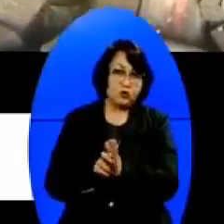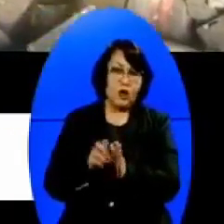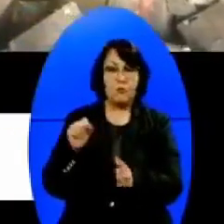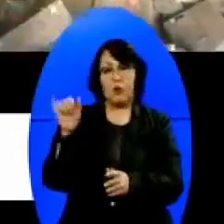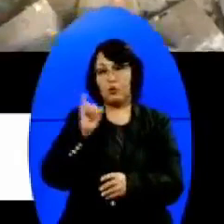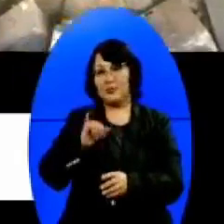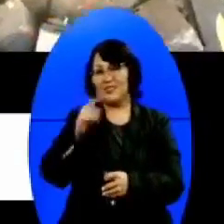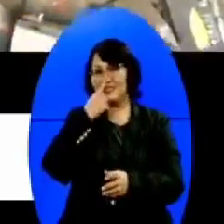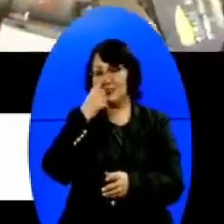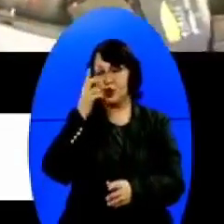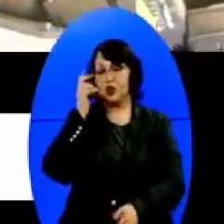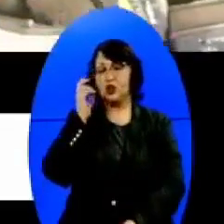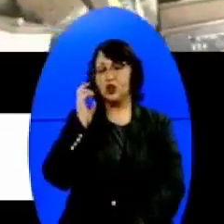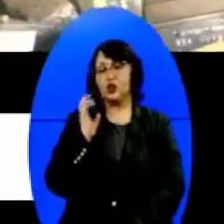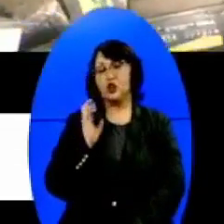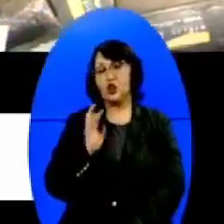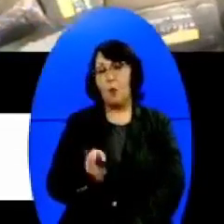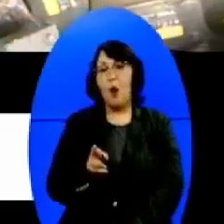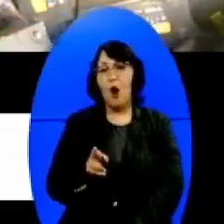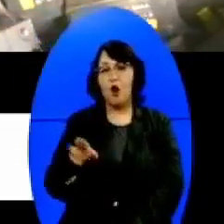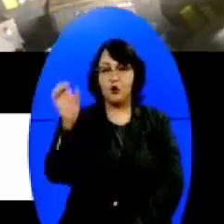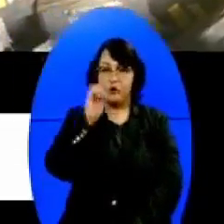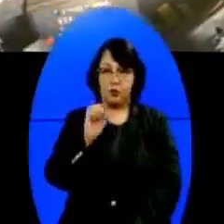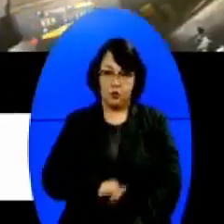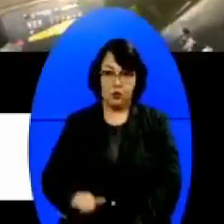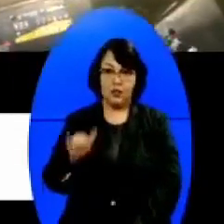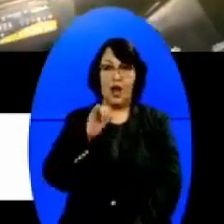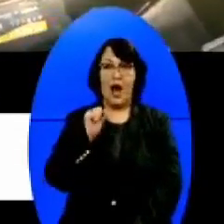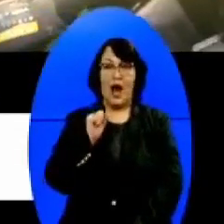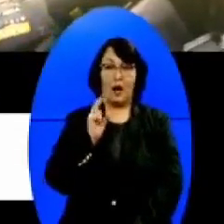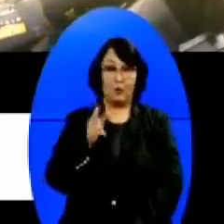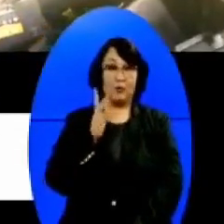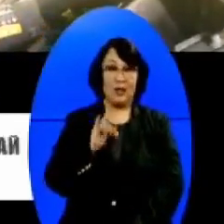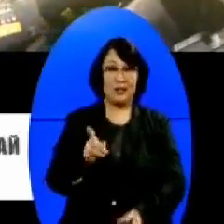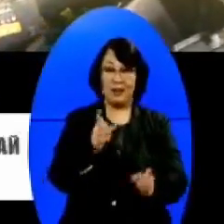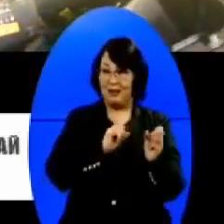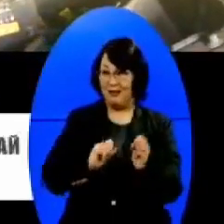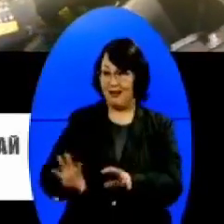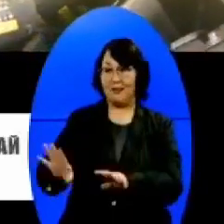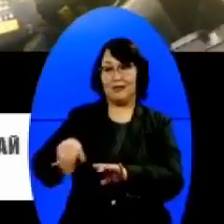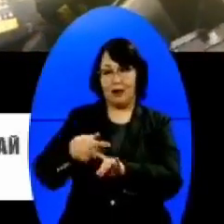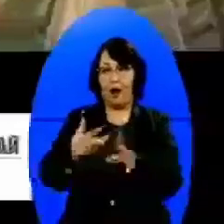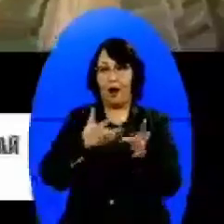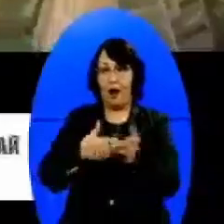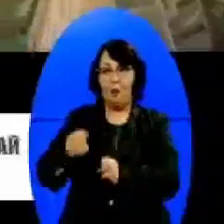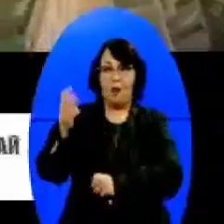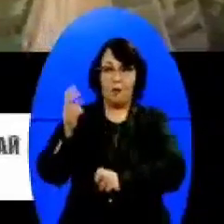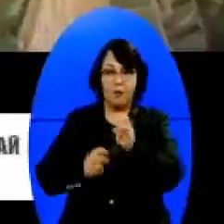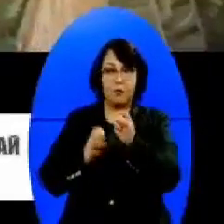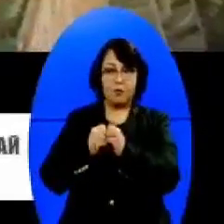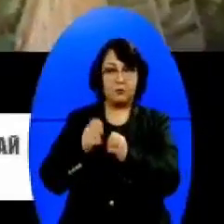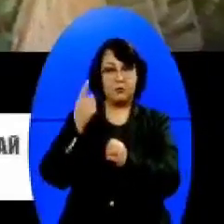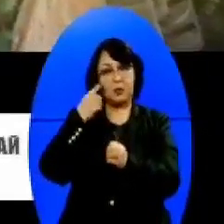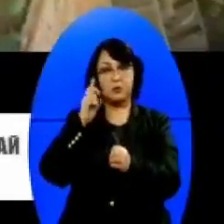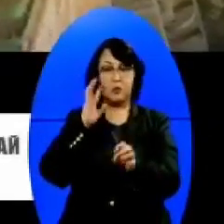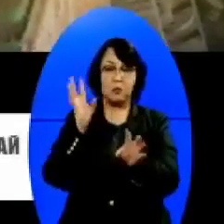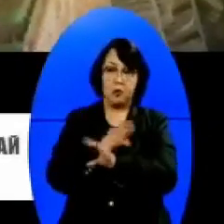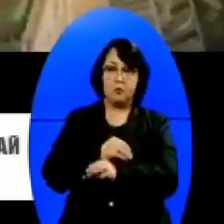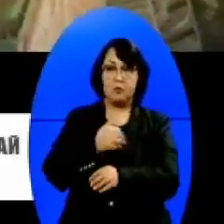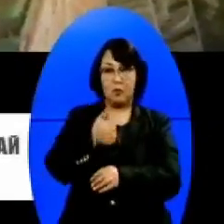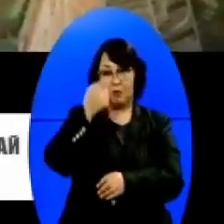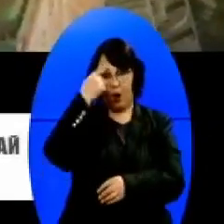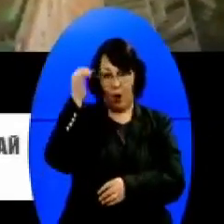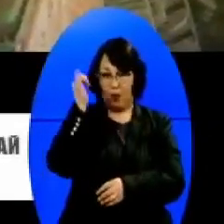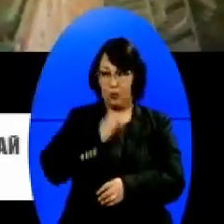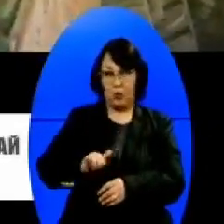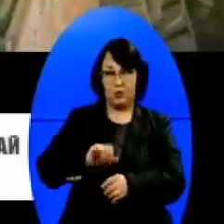Япон, Хятад болон Европын холбооны орнууд хар туглагын аккумуляторыг дахин ашиглах технологиг өргөн хэрэглэж байна. Манайх шиг аюултай хог хаягдлыг